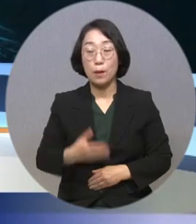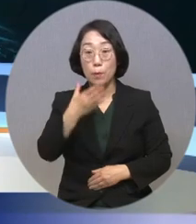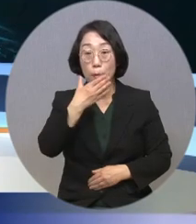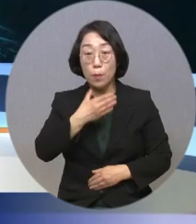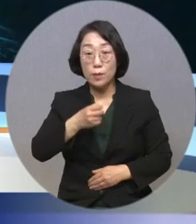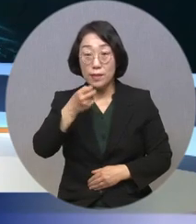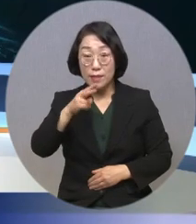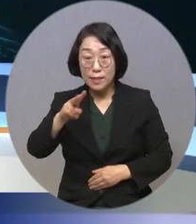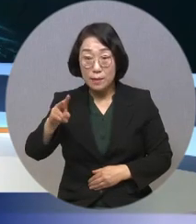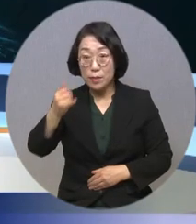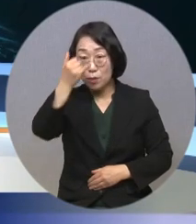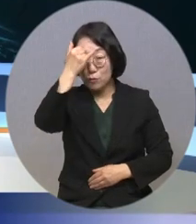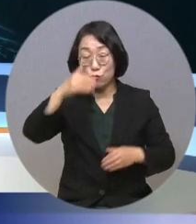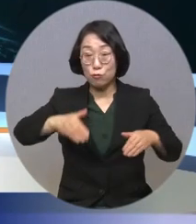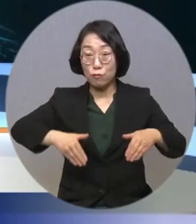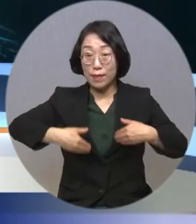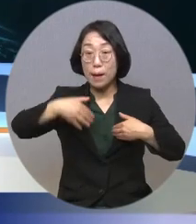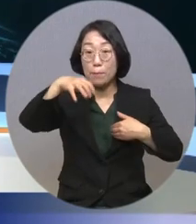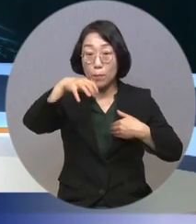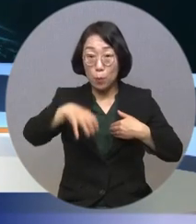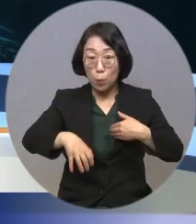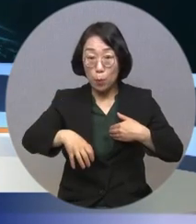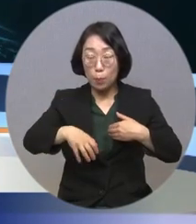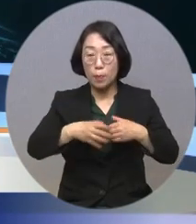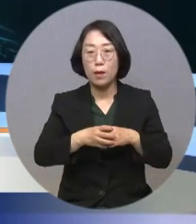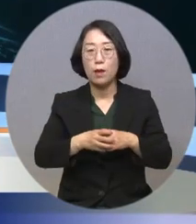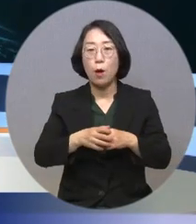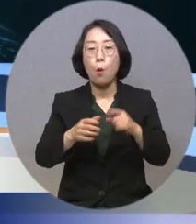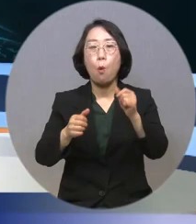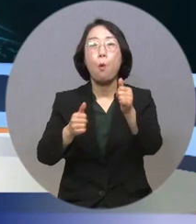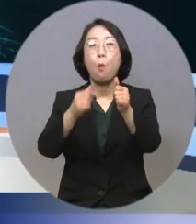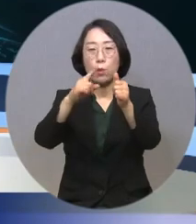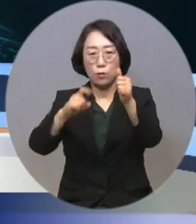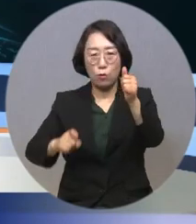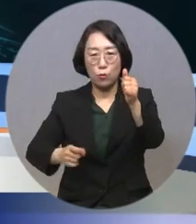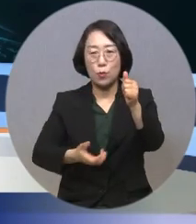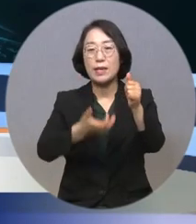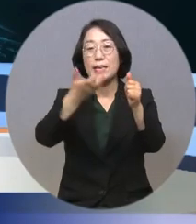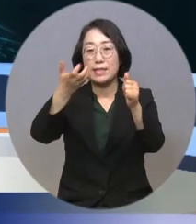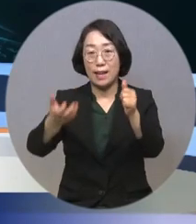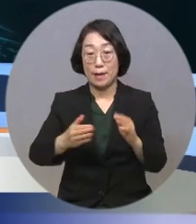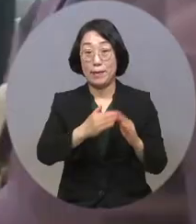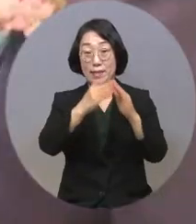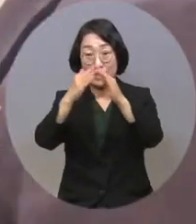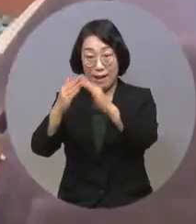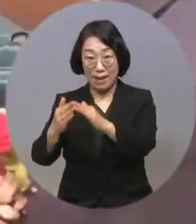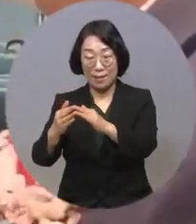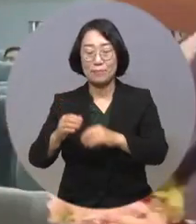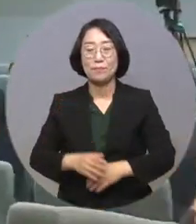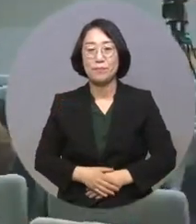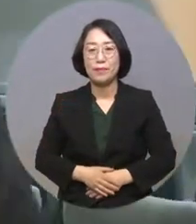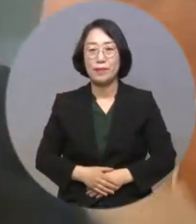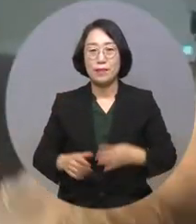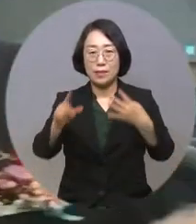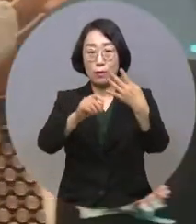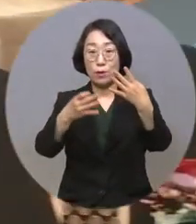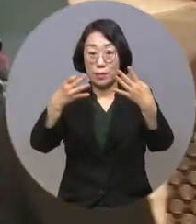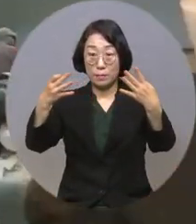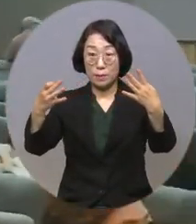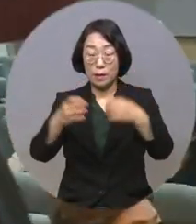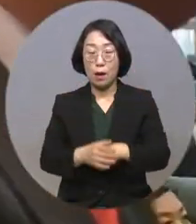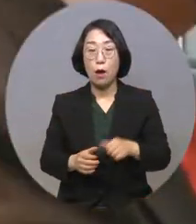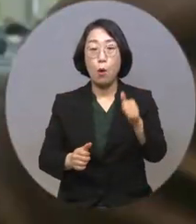복지TV 충남지사가 보령에서 홍성으로 이전하며 새 단장했습니다. 지난 14일